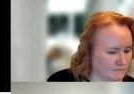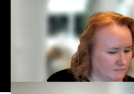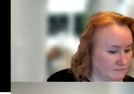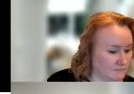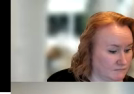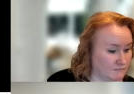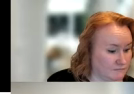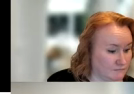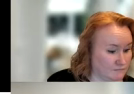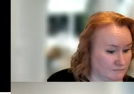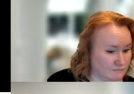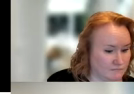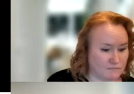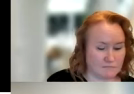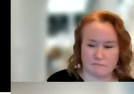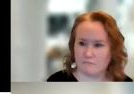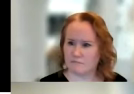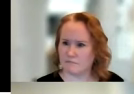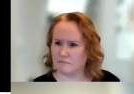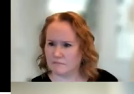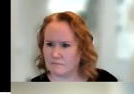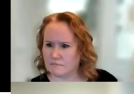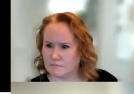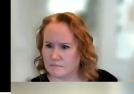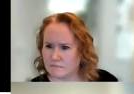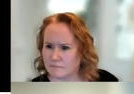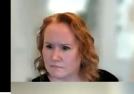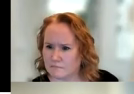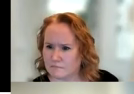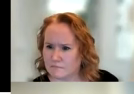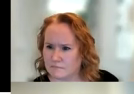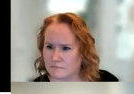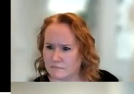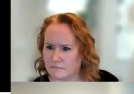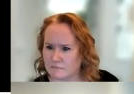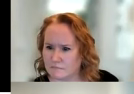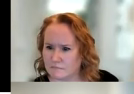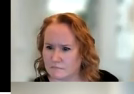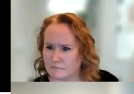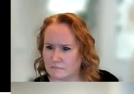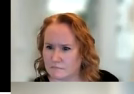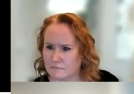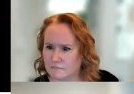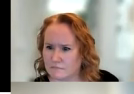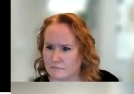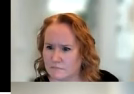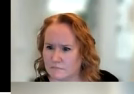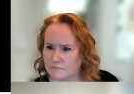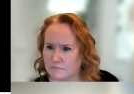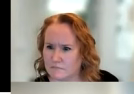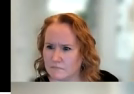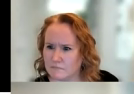fall informasjonsteknologi. Sånn at ved første øyekast så kan det derfor være ganske vanskelig å si noe logisk